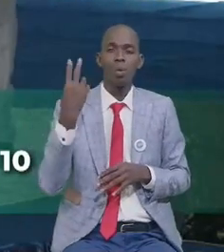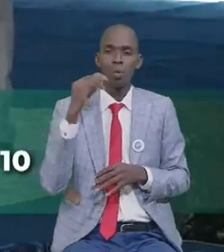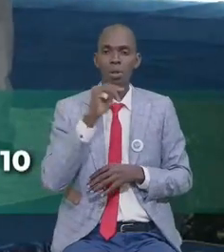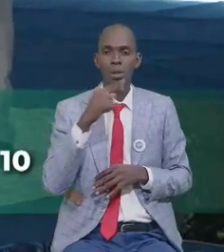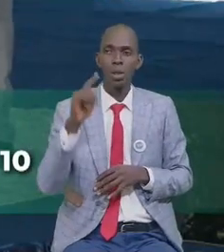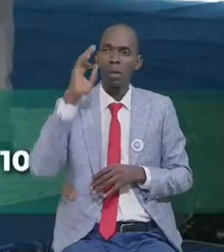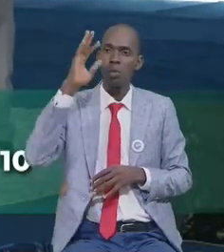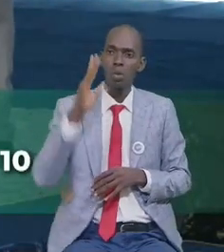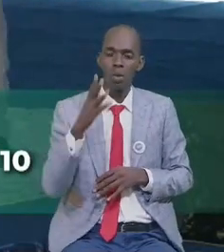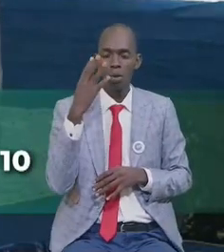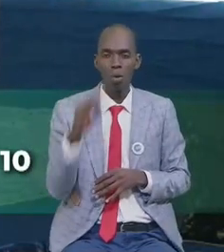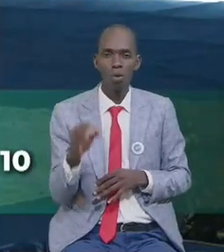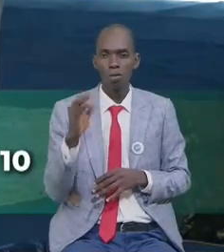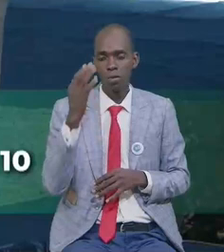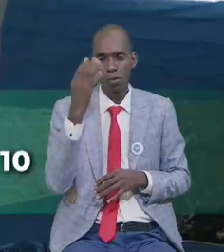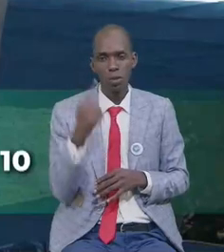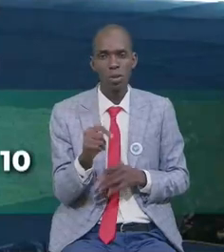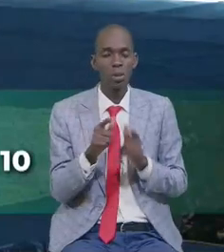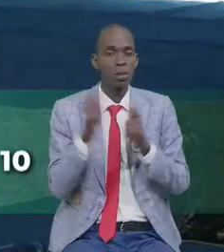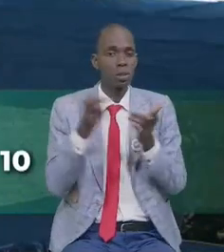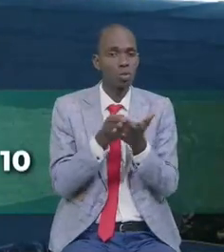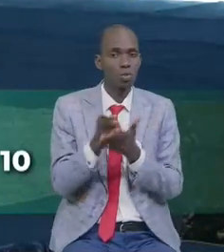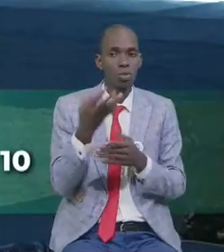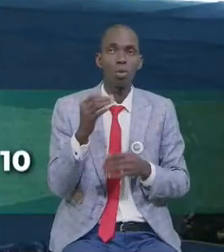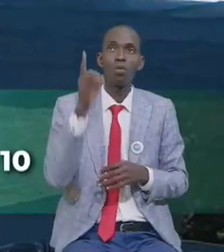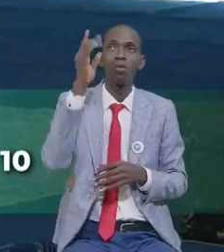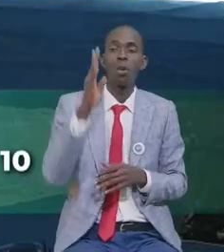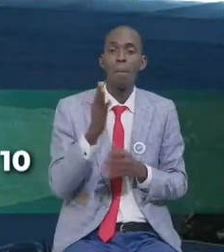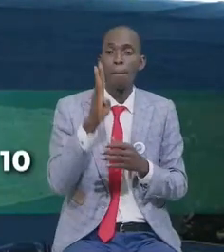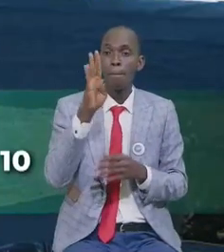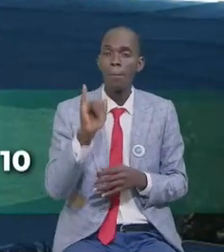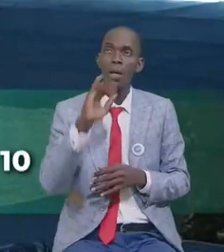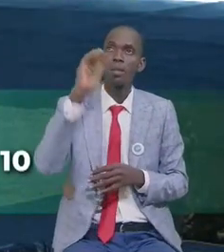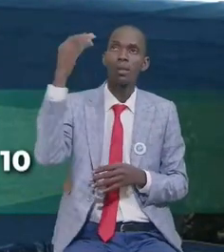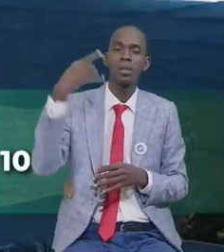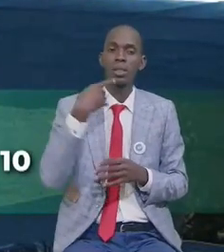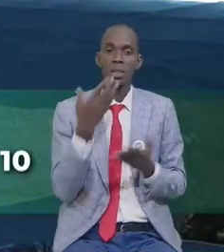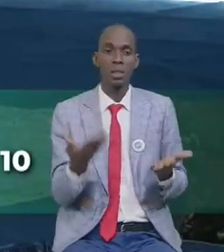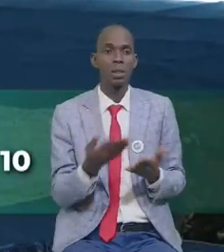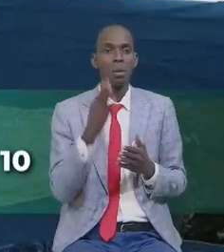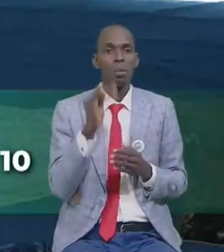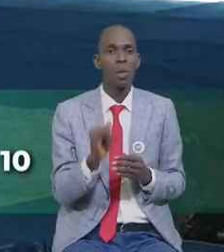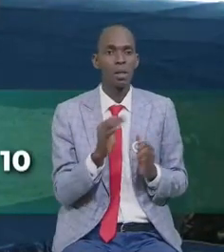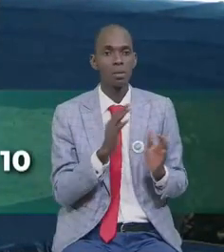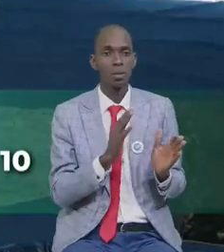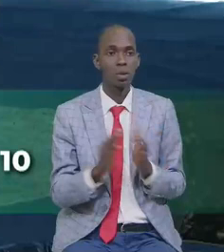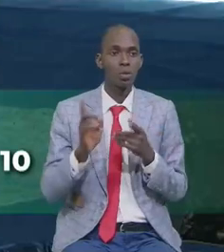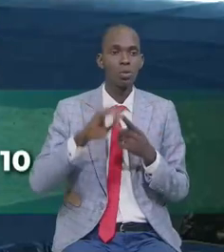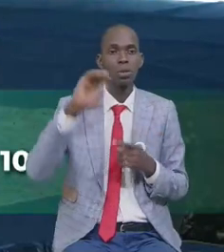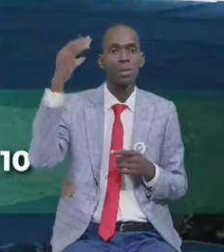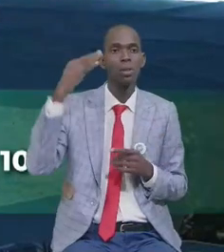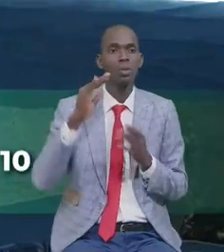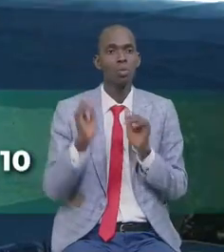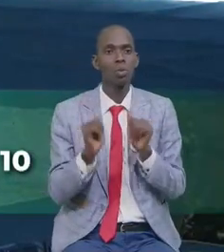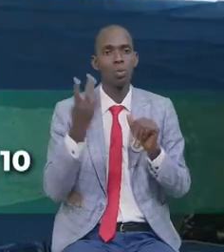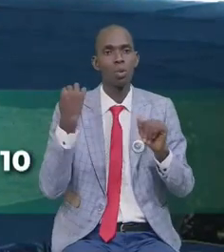de la vérité, un soldat de Dieu par la grâce. Il dit, selon la grâce qui m'a été donnée comme un